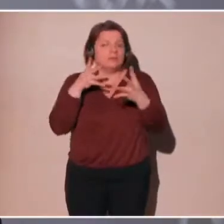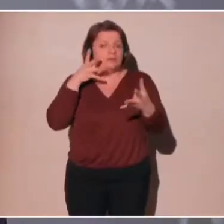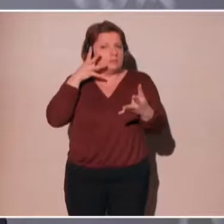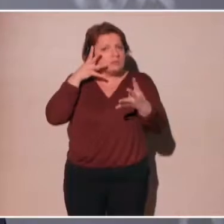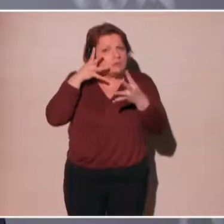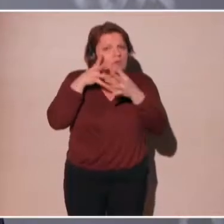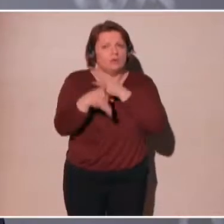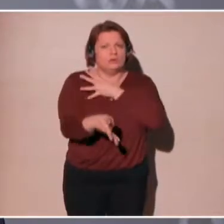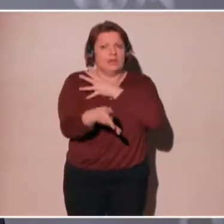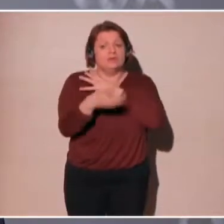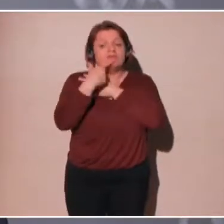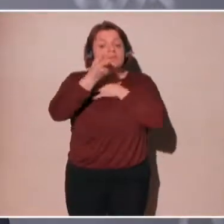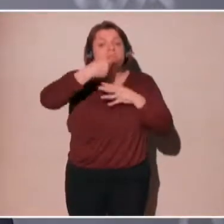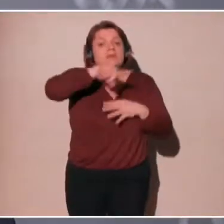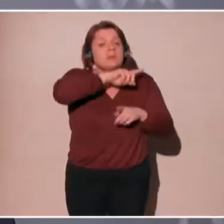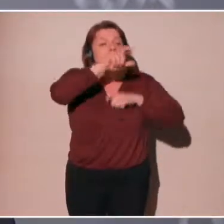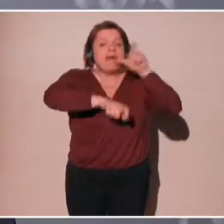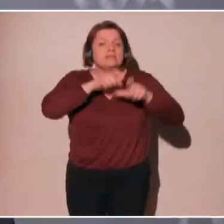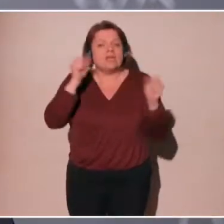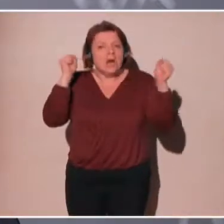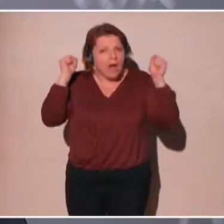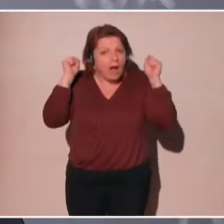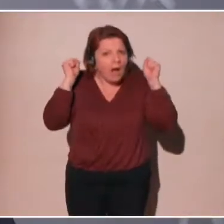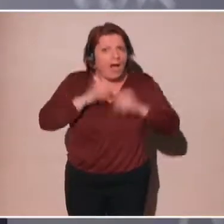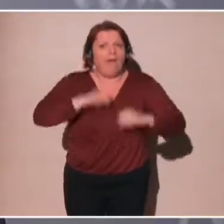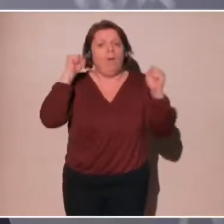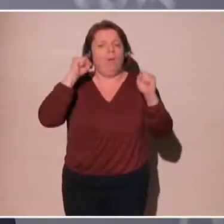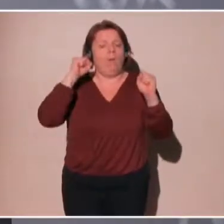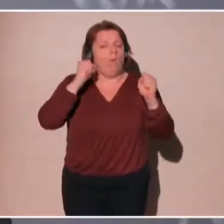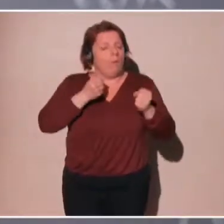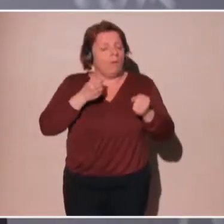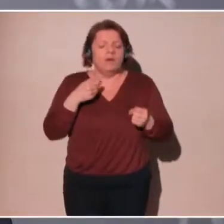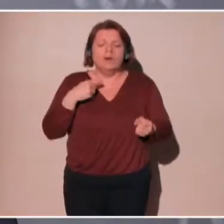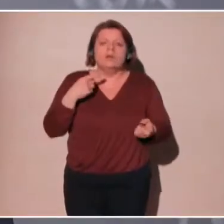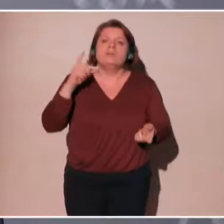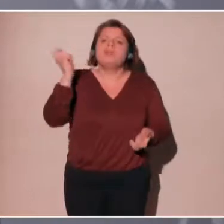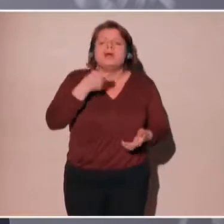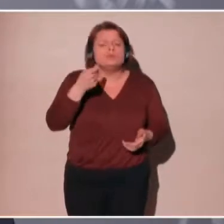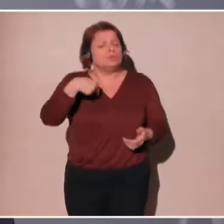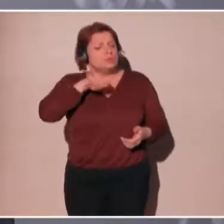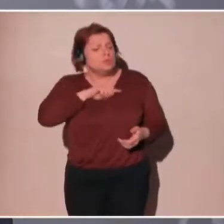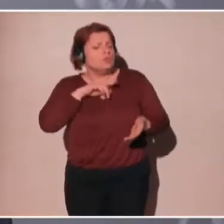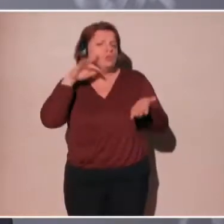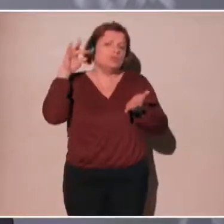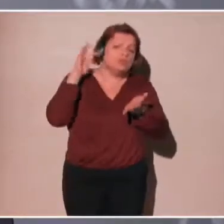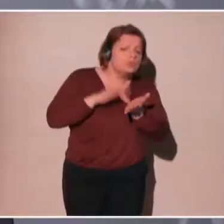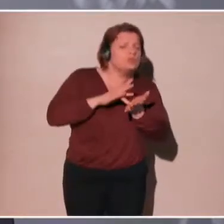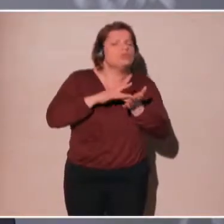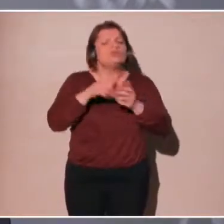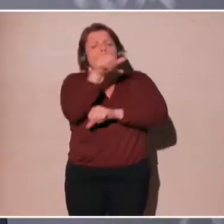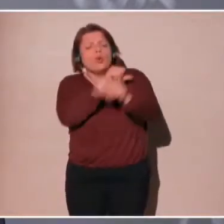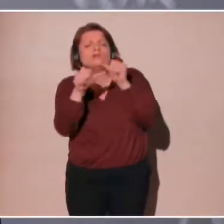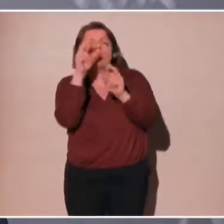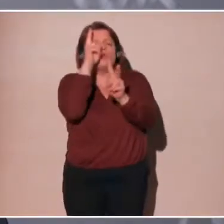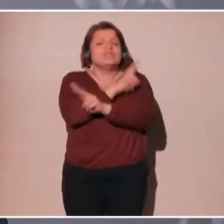et le plein consentement des personnes. Évidemment qu'on a signé tous, en cliquant 2 fois, des conditions générales